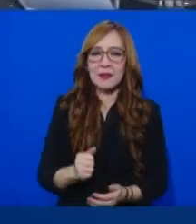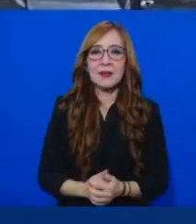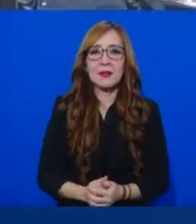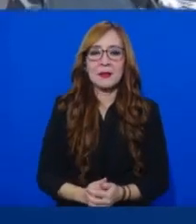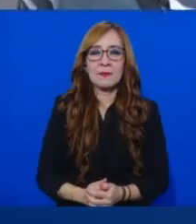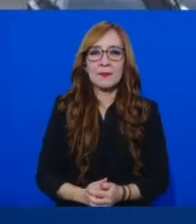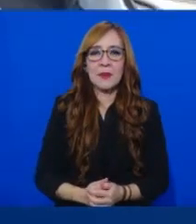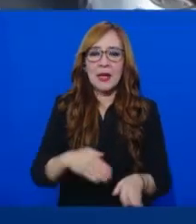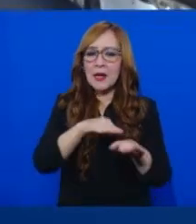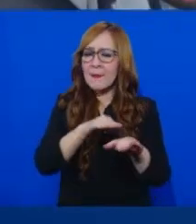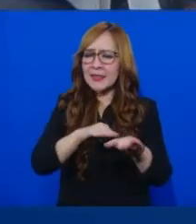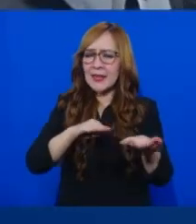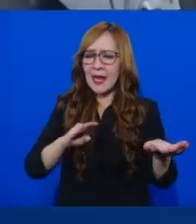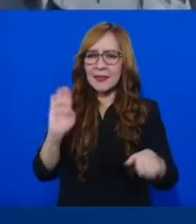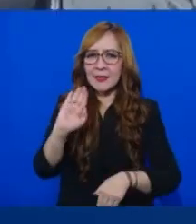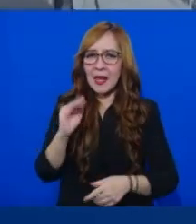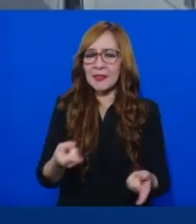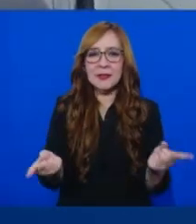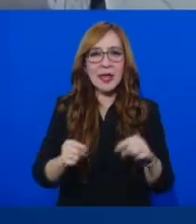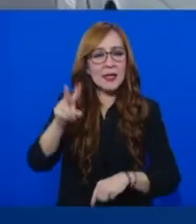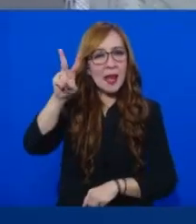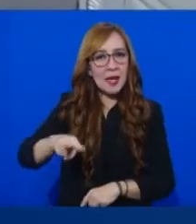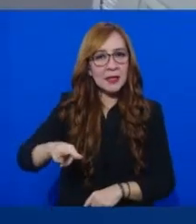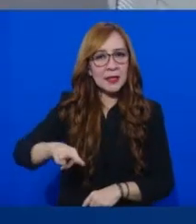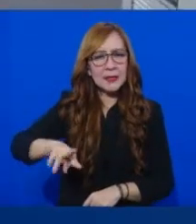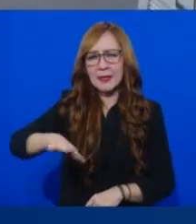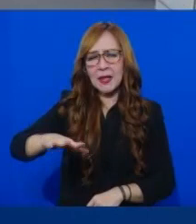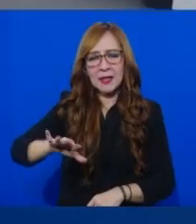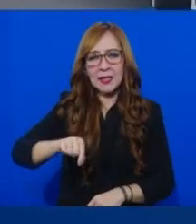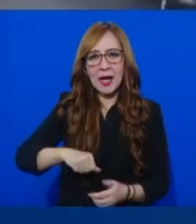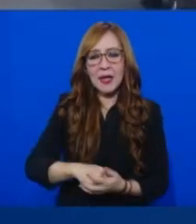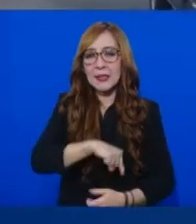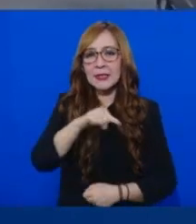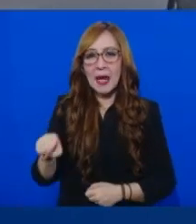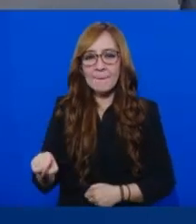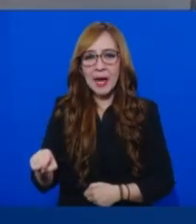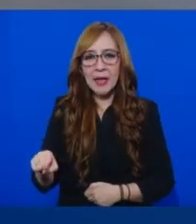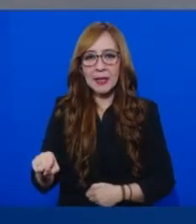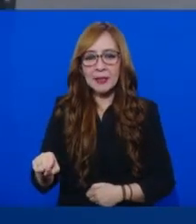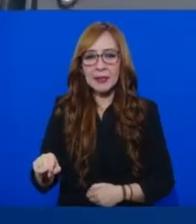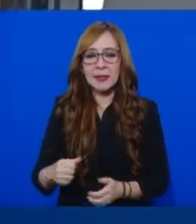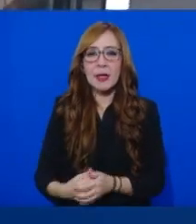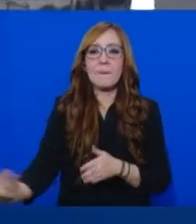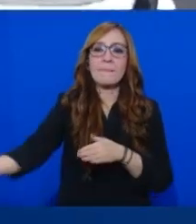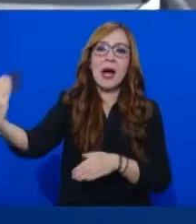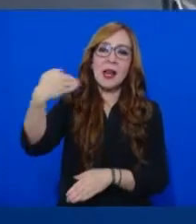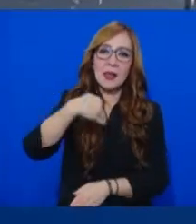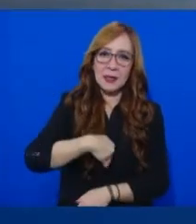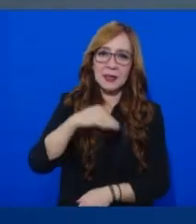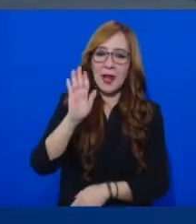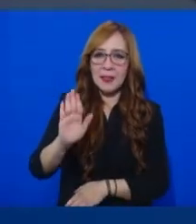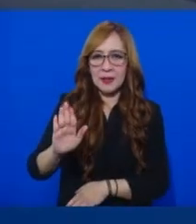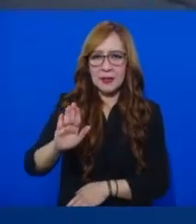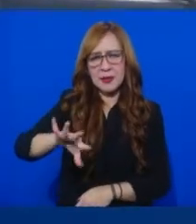kepadatan ini tidak akan terjadi sampai nanti prediksinya di arus balik. di arus balik ini diprediksikan akan terjadi